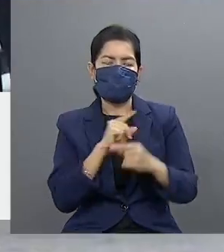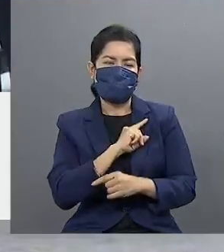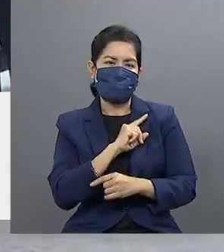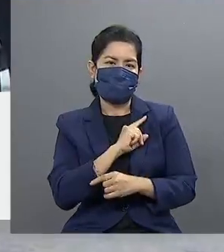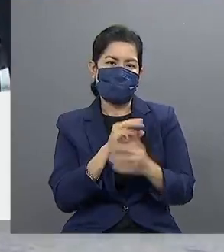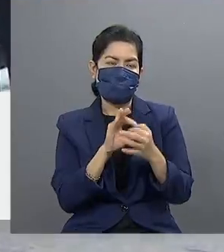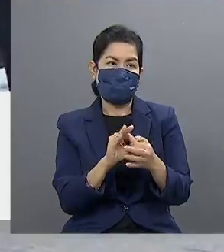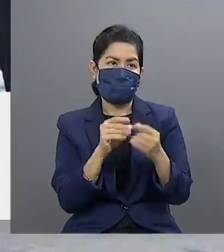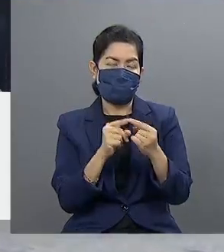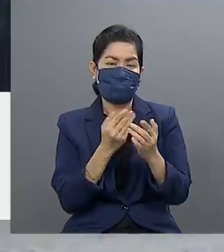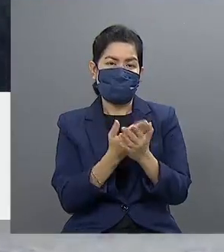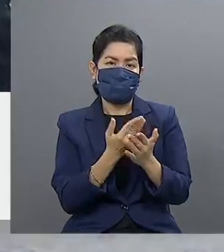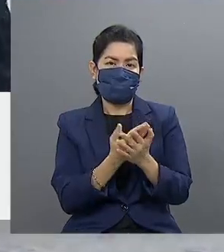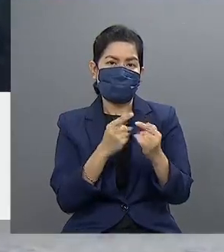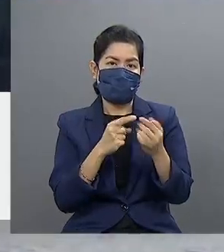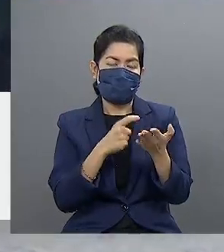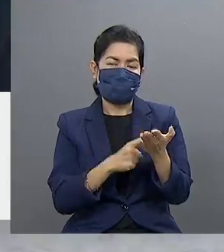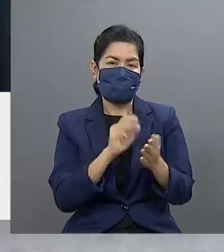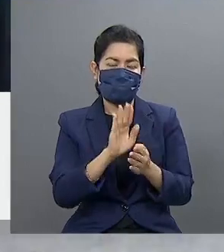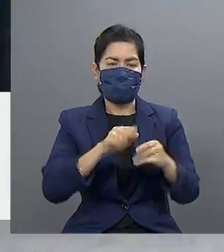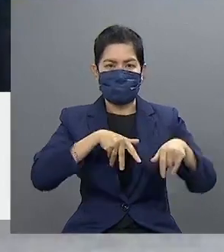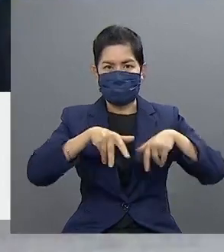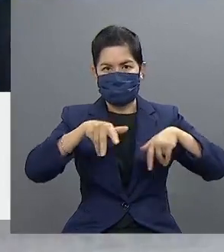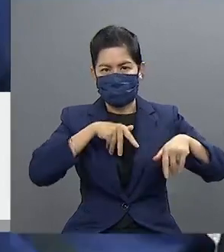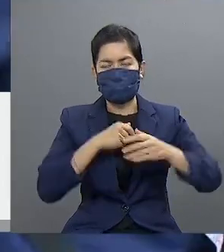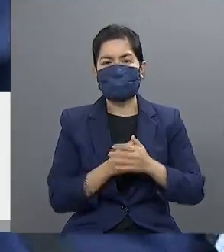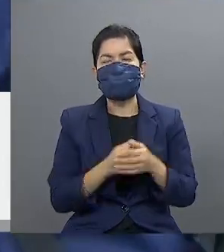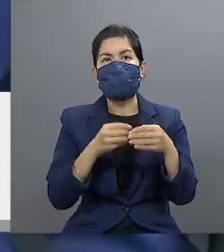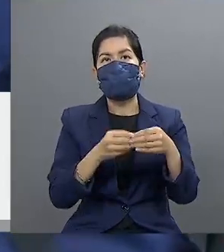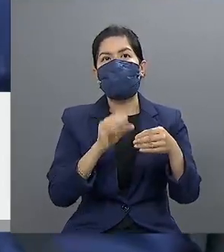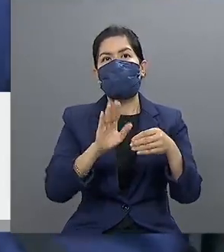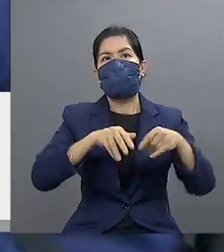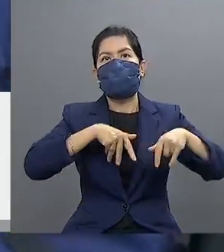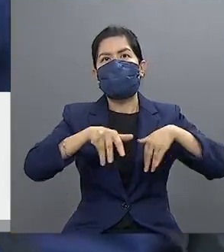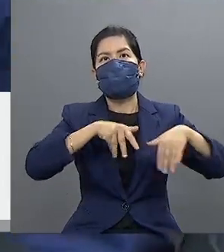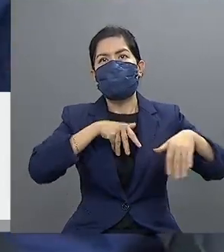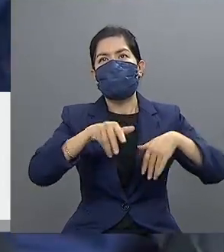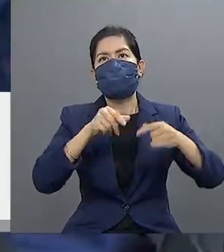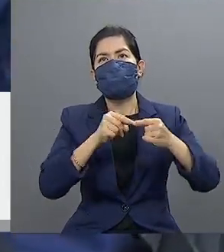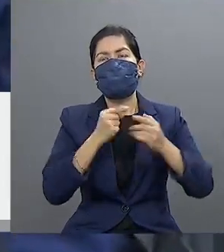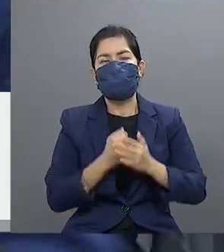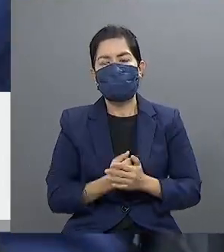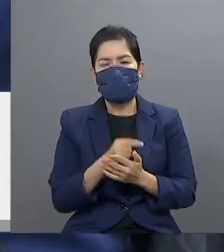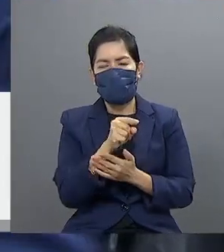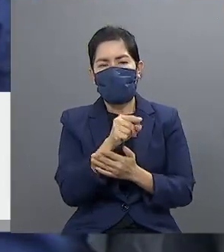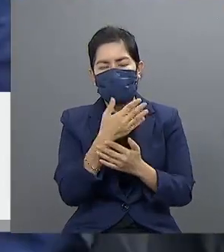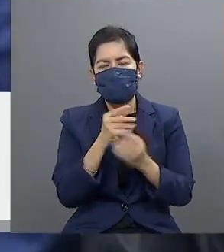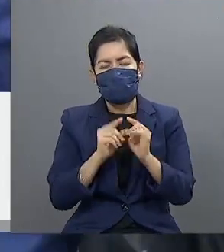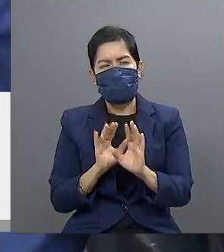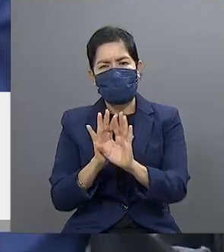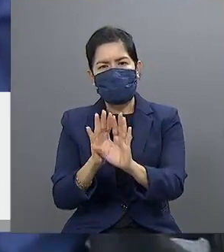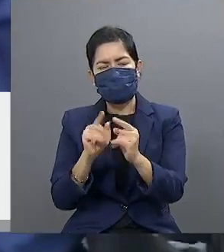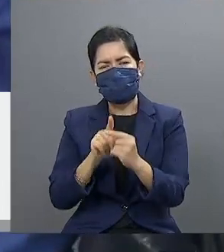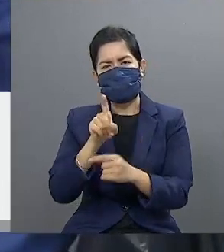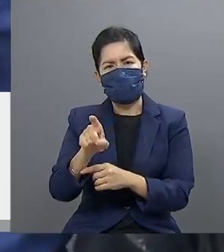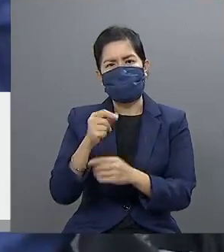นายเอกราชอารีแอดมินกลุ่มผู้เอาประกันโควิด -19 จากบริษัทไทยประกันภัยทวงถามสำนักงานคปภ.ว่าการยึดใบอนุ